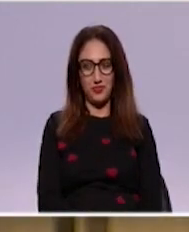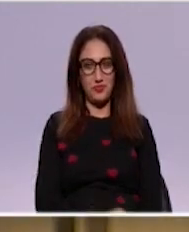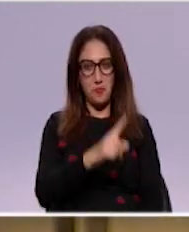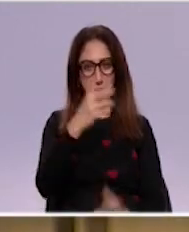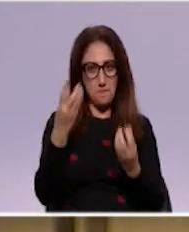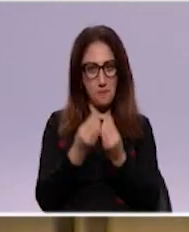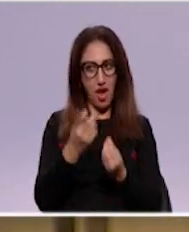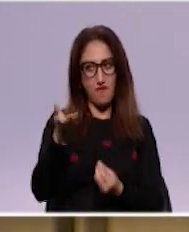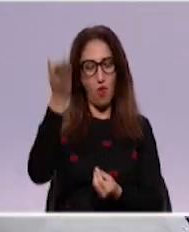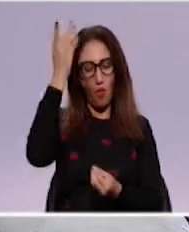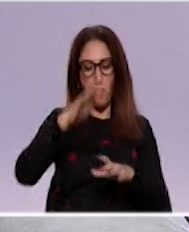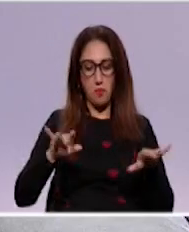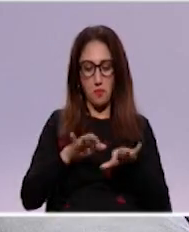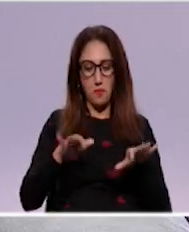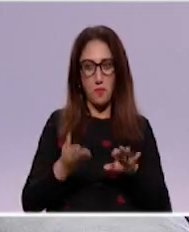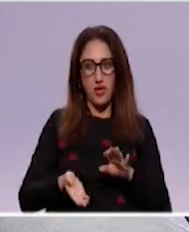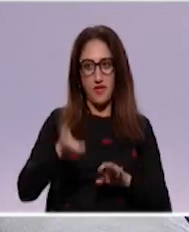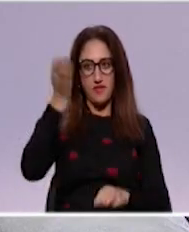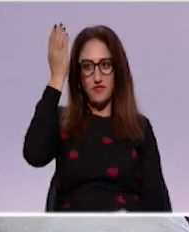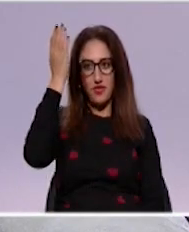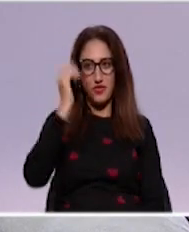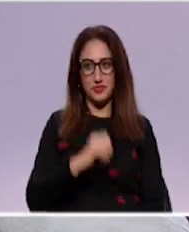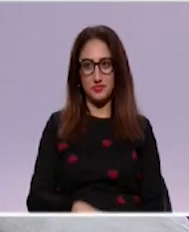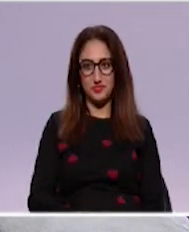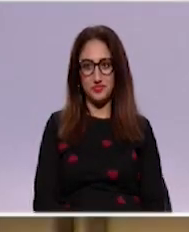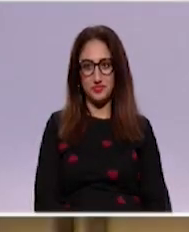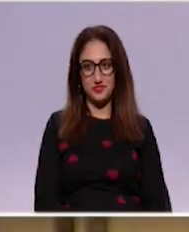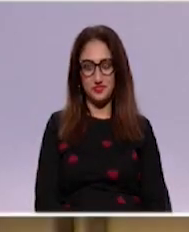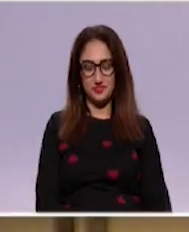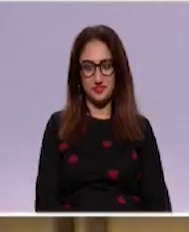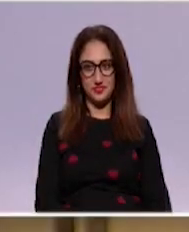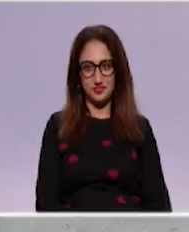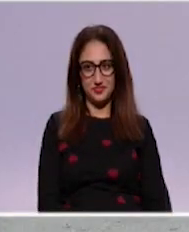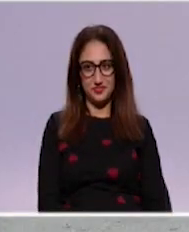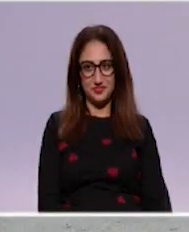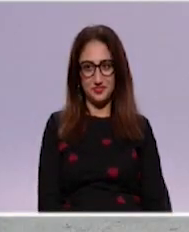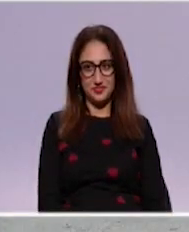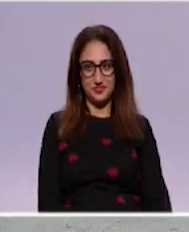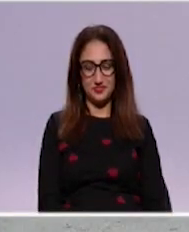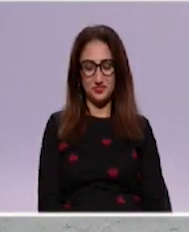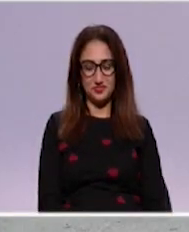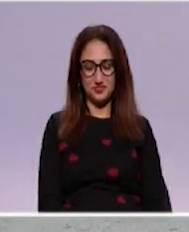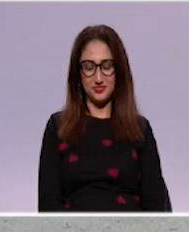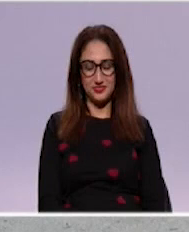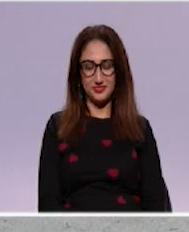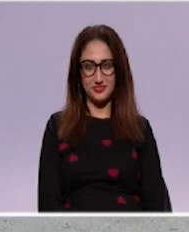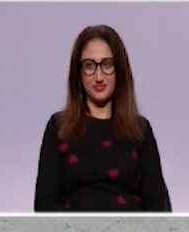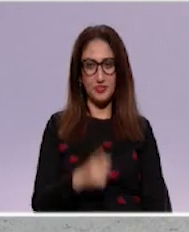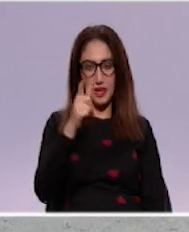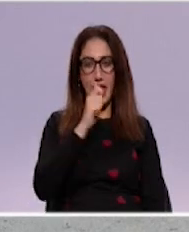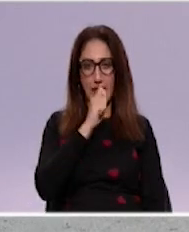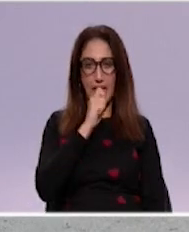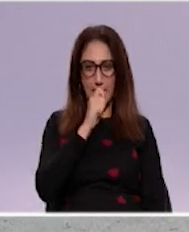هاني شنودة لا هي نجمة وكلامه عنك، يعني أكيد هنستمتع بيك النهاردة. وهي كمان عشان بتدرس